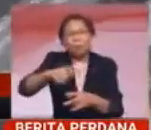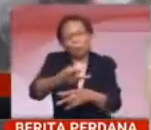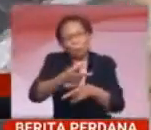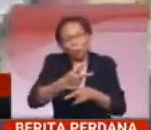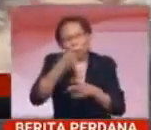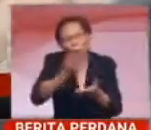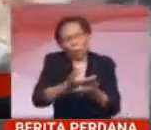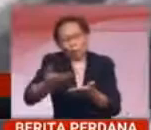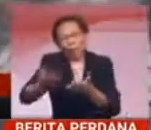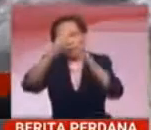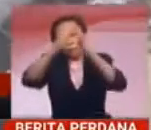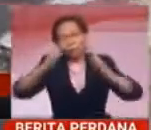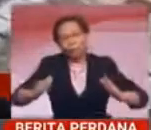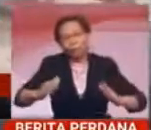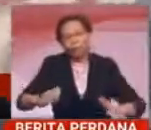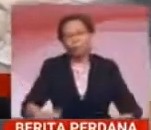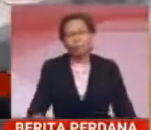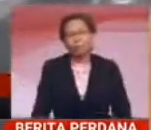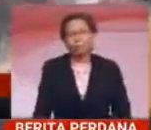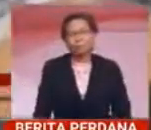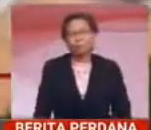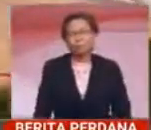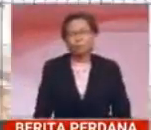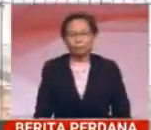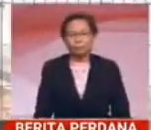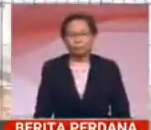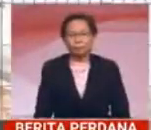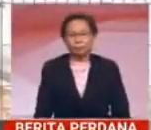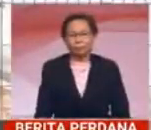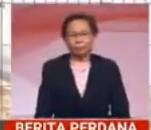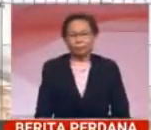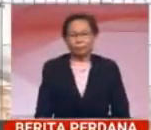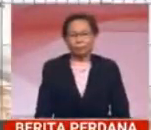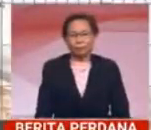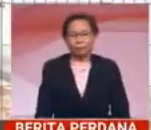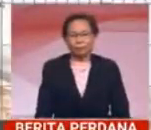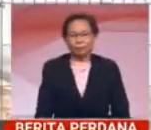bakal pembeli rumah hai hai hai hai